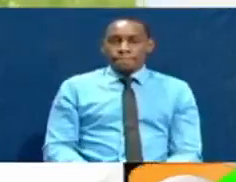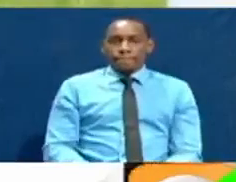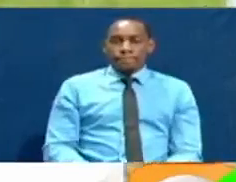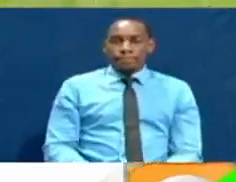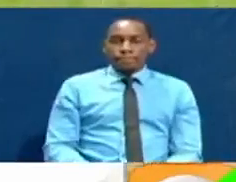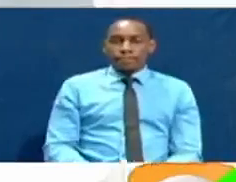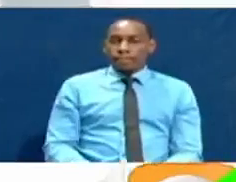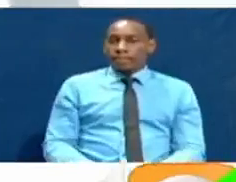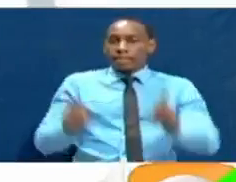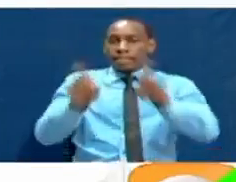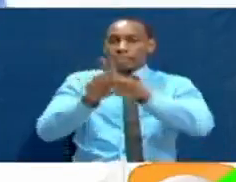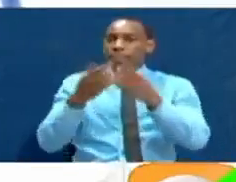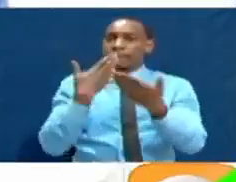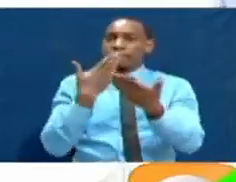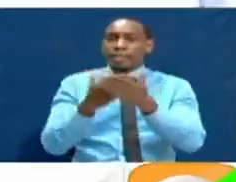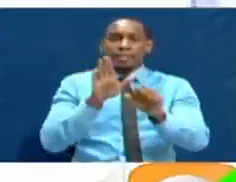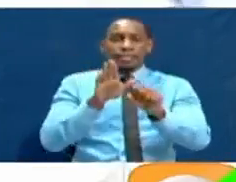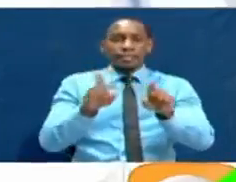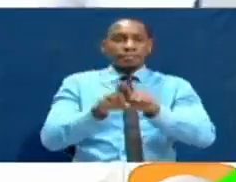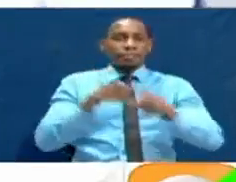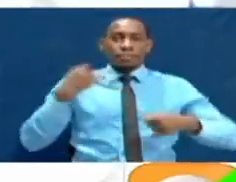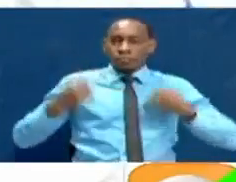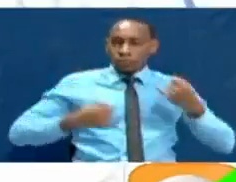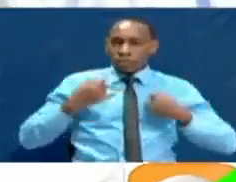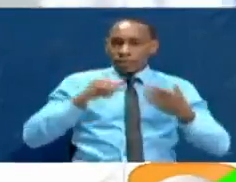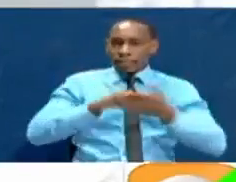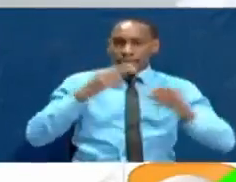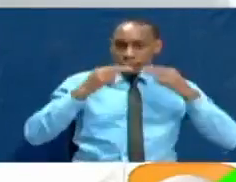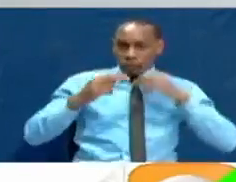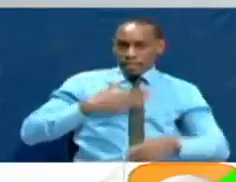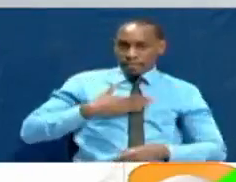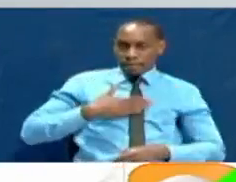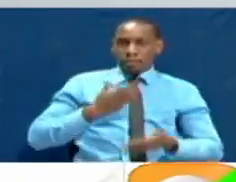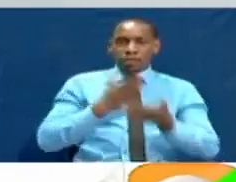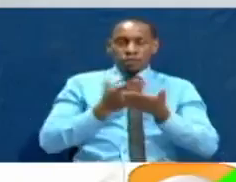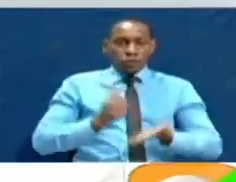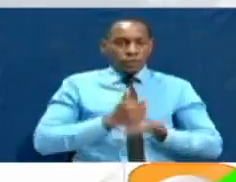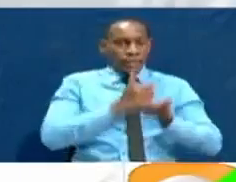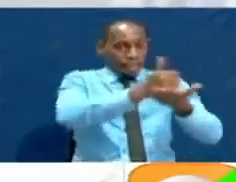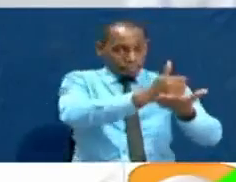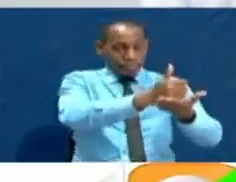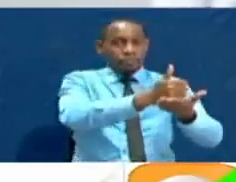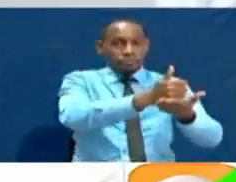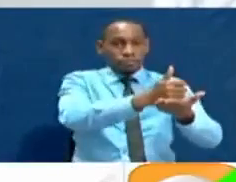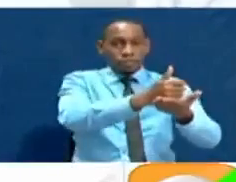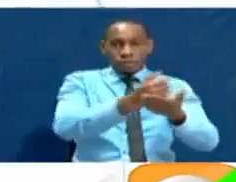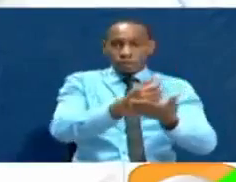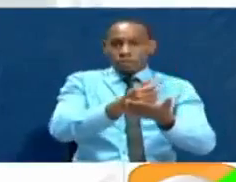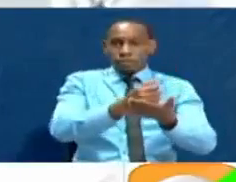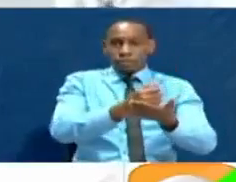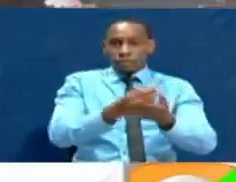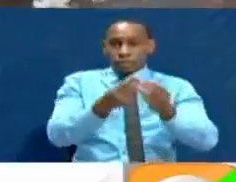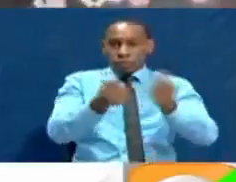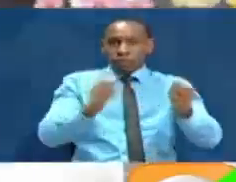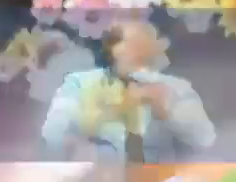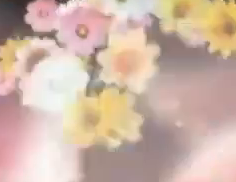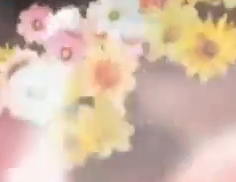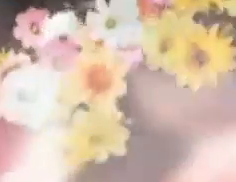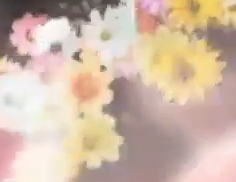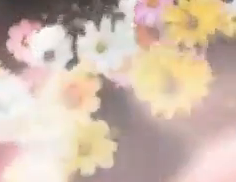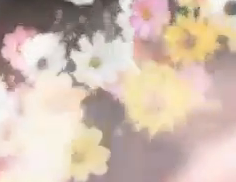Kwa hivyo nashukuru na ninafurahi kwamba hata hoteli yangu imesaidia kupiga corona.